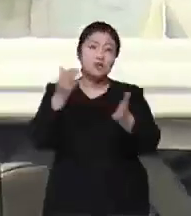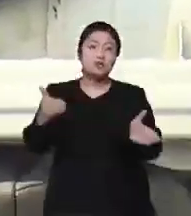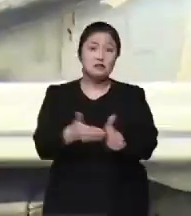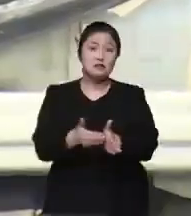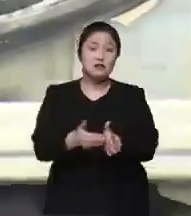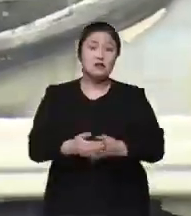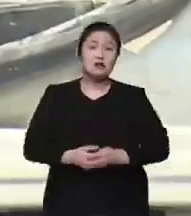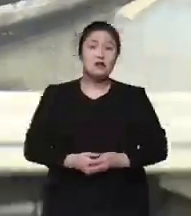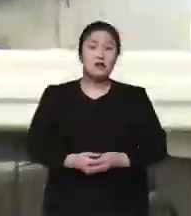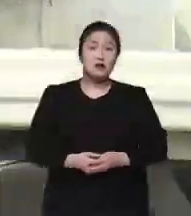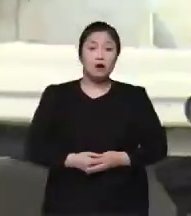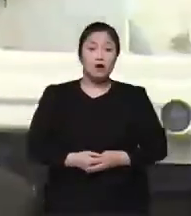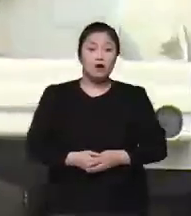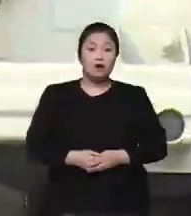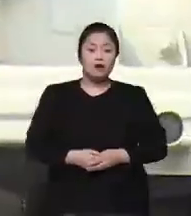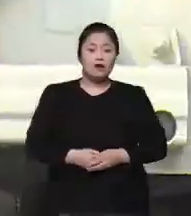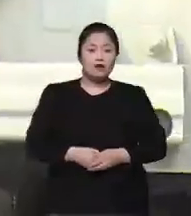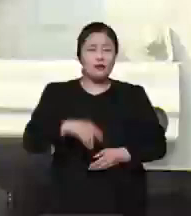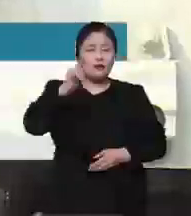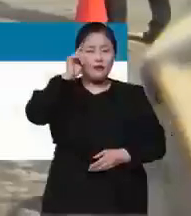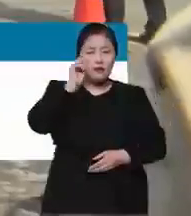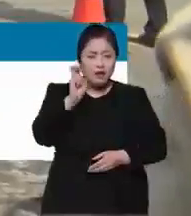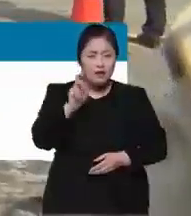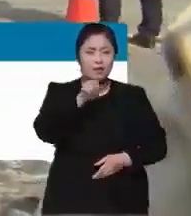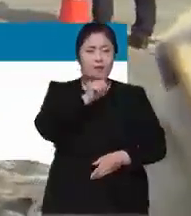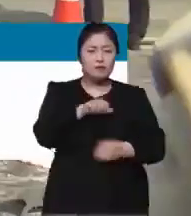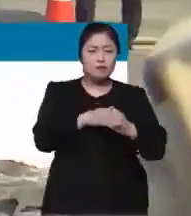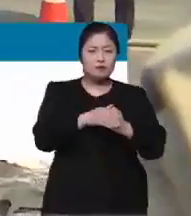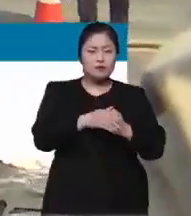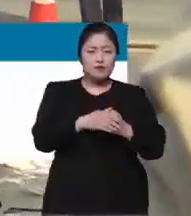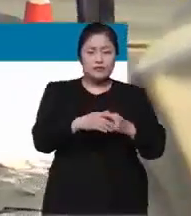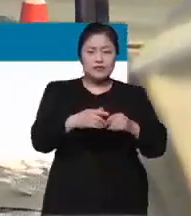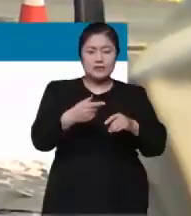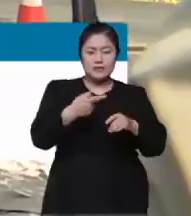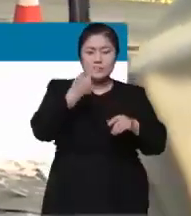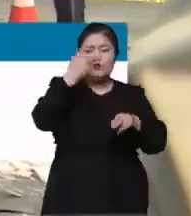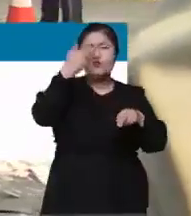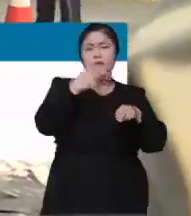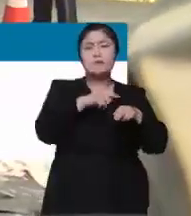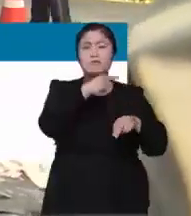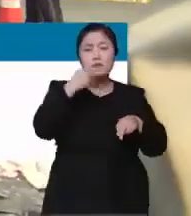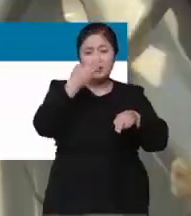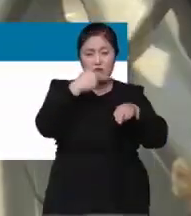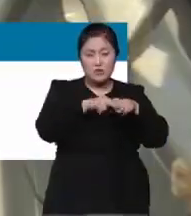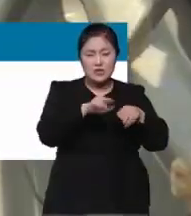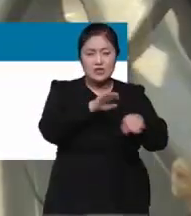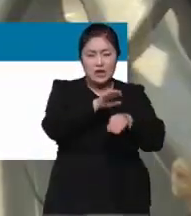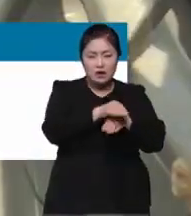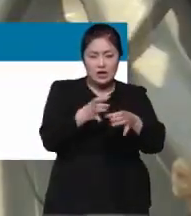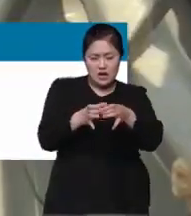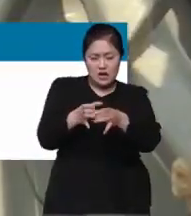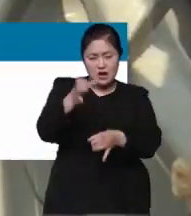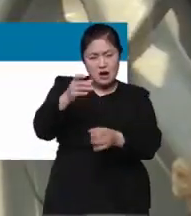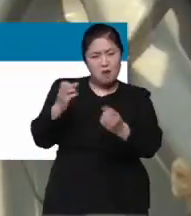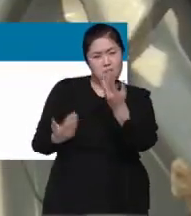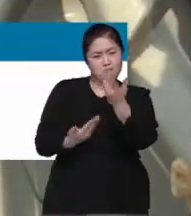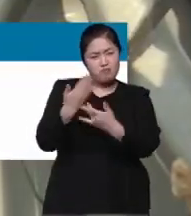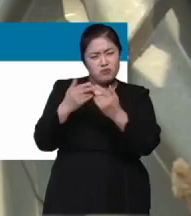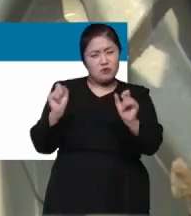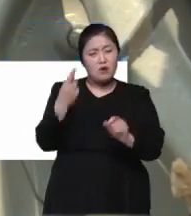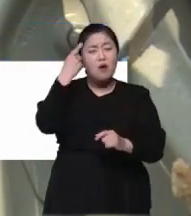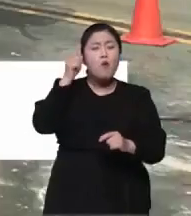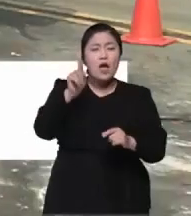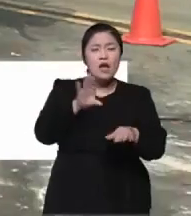진술했습니다. 공사하시는데 쓰는 토치하고 그다음에 부탄가스 통이 있고 그랬거든요. 그게